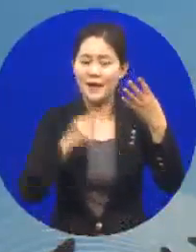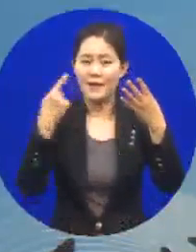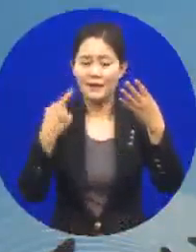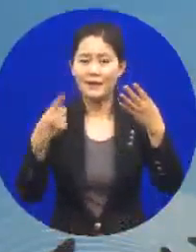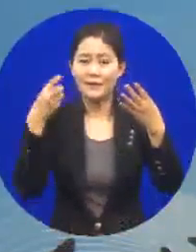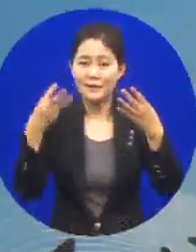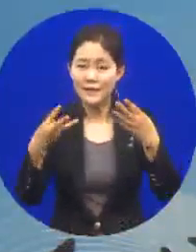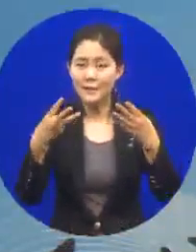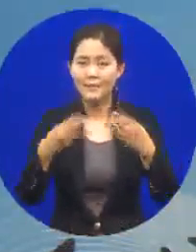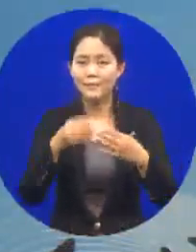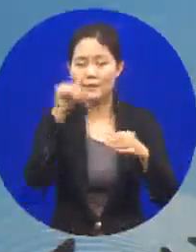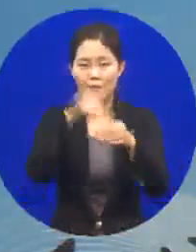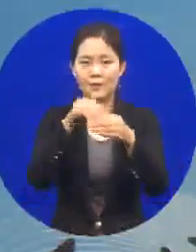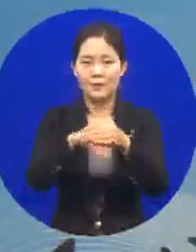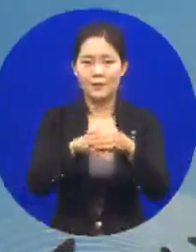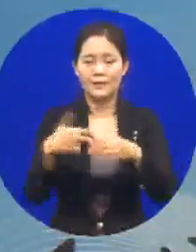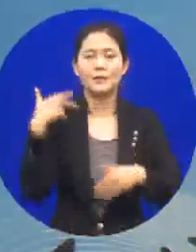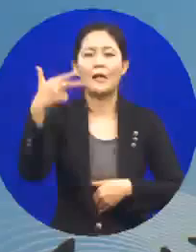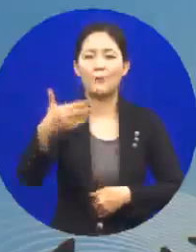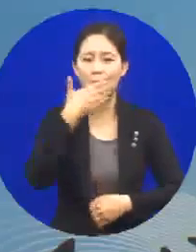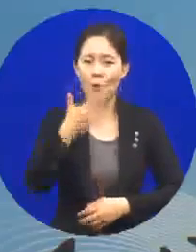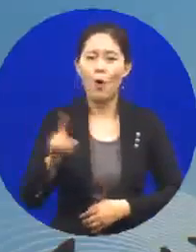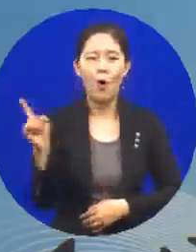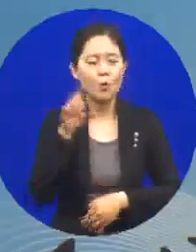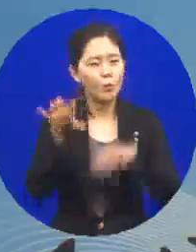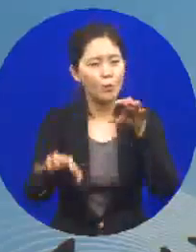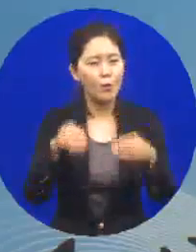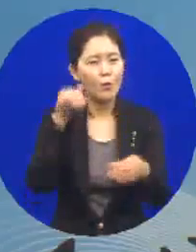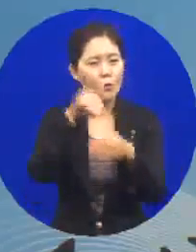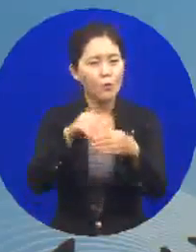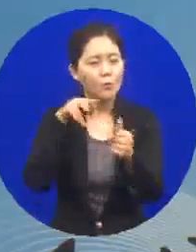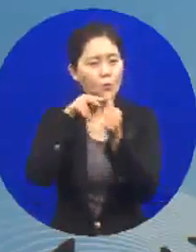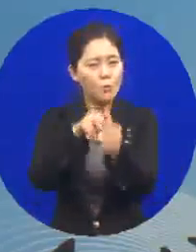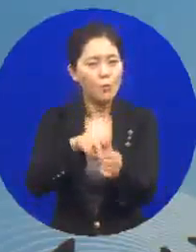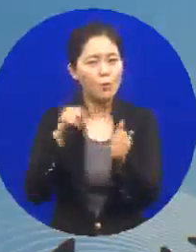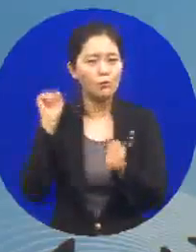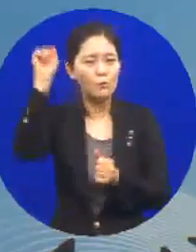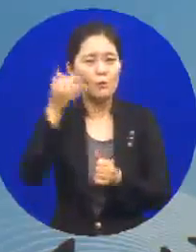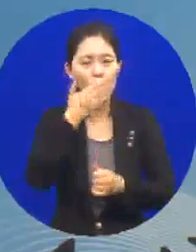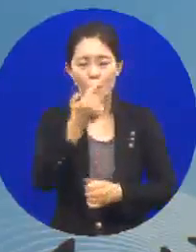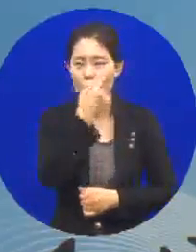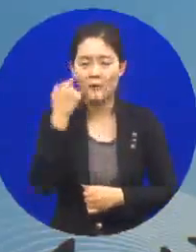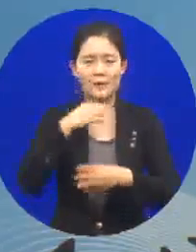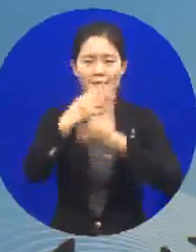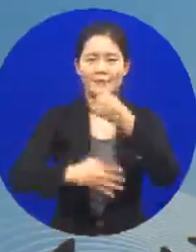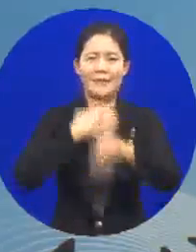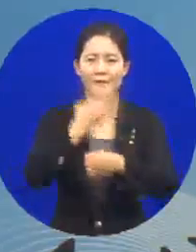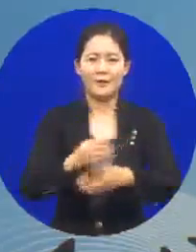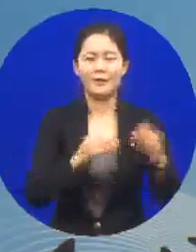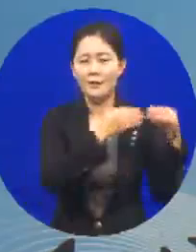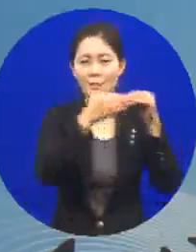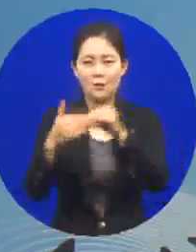4.13 총선이 일주일 앞으로 다가왔습니다. 우리 동네에 어떤 후보가 나왔는지 확인하셨습니까? 앞으로 4년